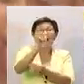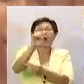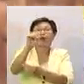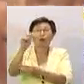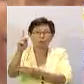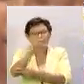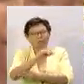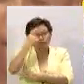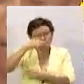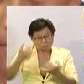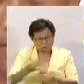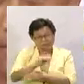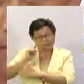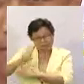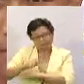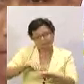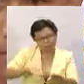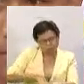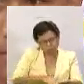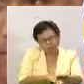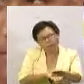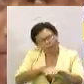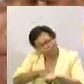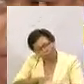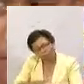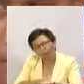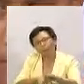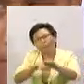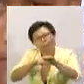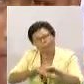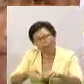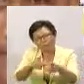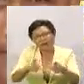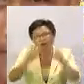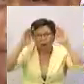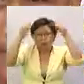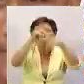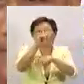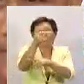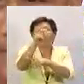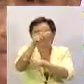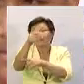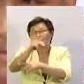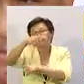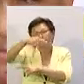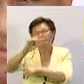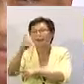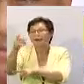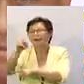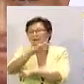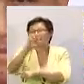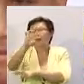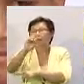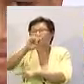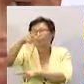Untuk hari ini dan esok, konvoi ini akan meneruskan perjalanan di daerah Kuantan, Pekan dan Rompin untuk mengedarkan